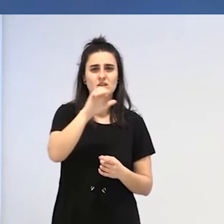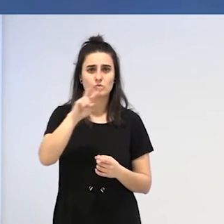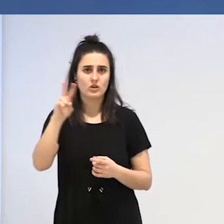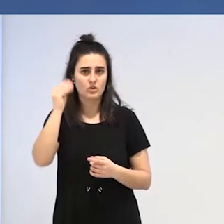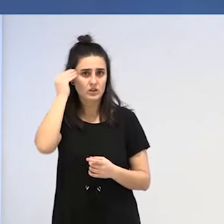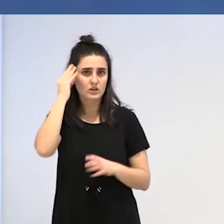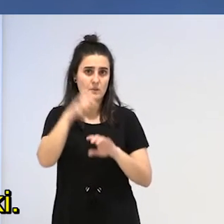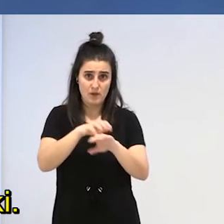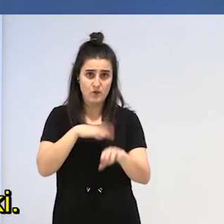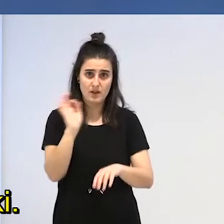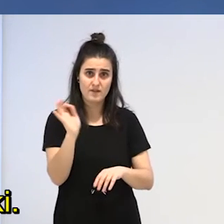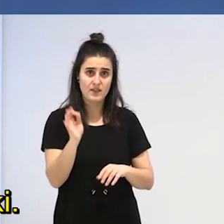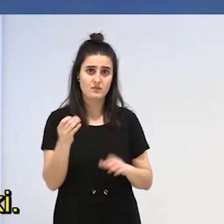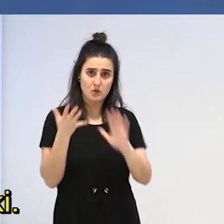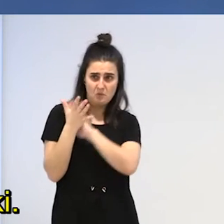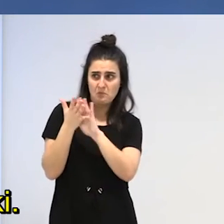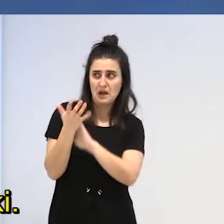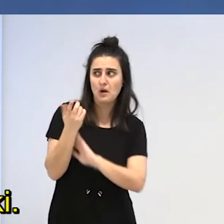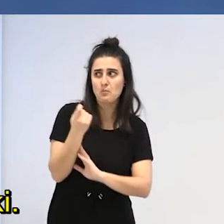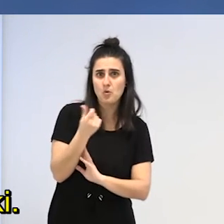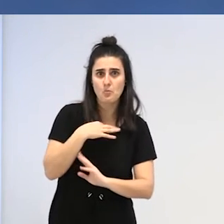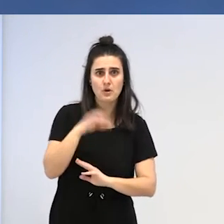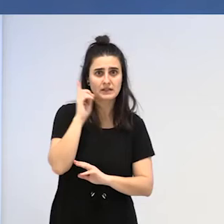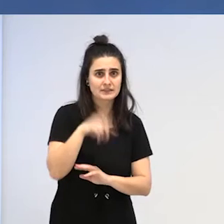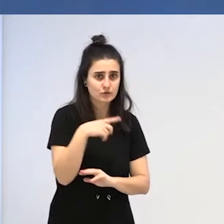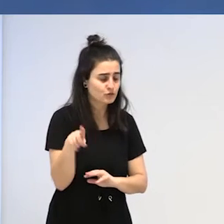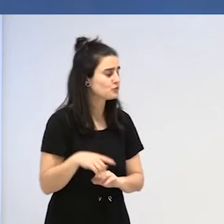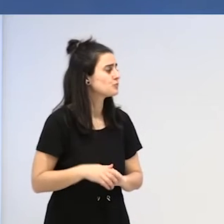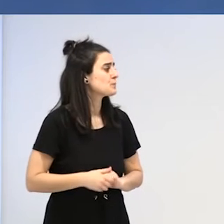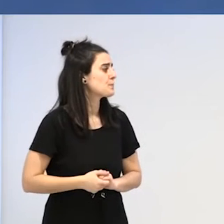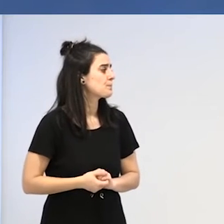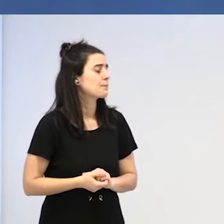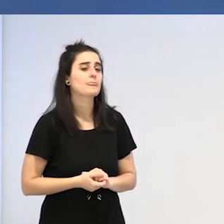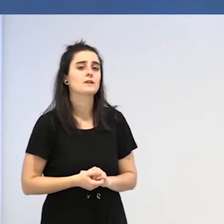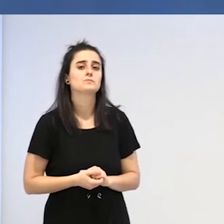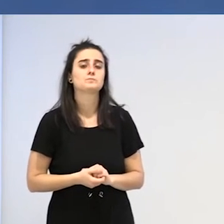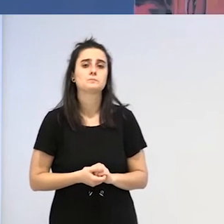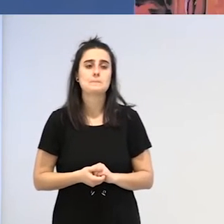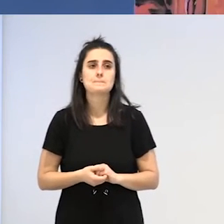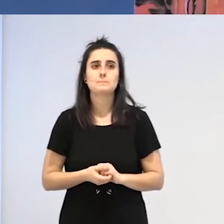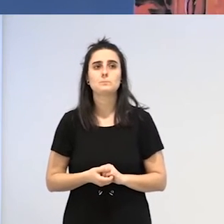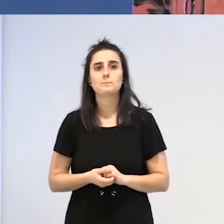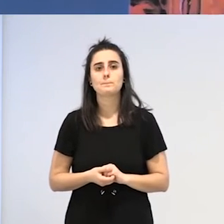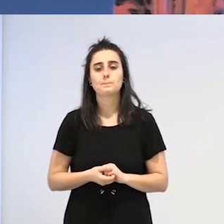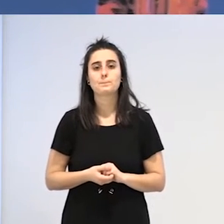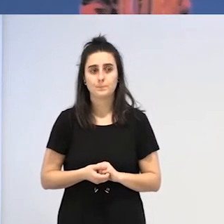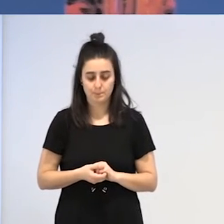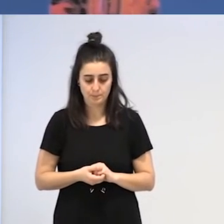dut, baina hori da. Zuk esplikatuko diguzu bikiz. Bai, egia esan,